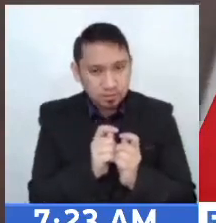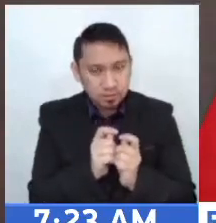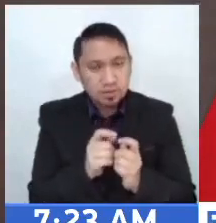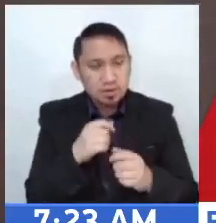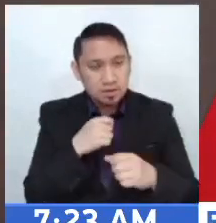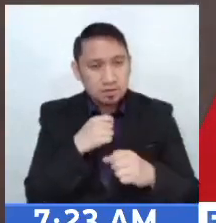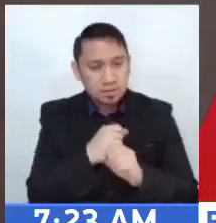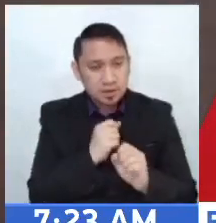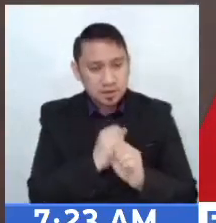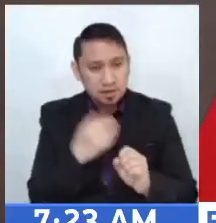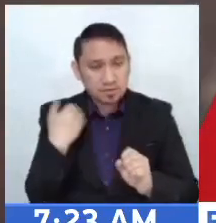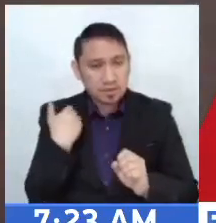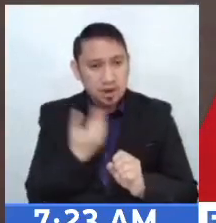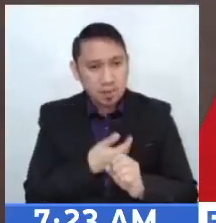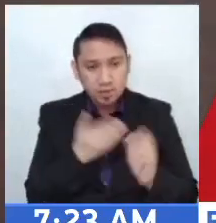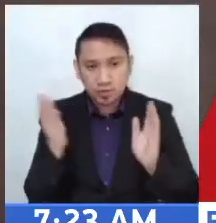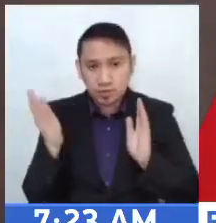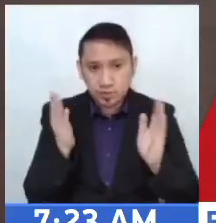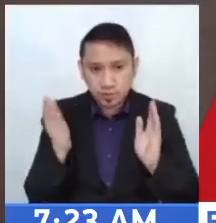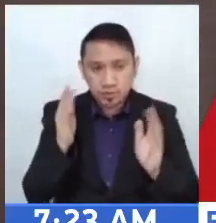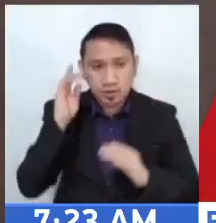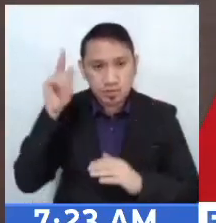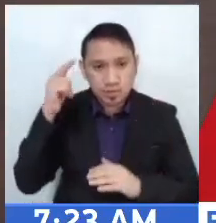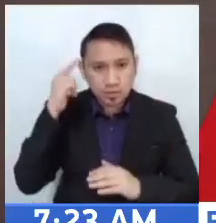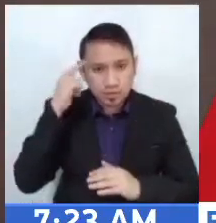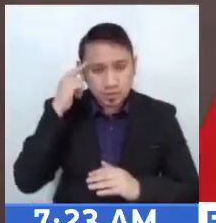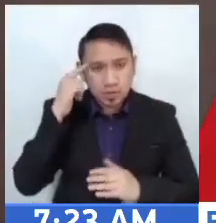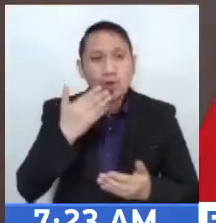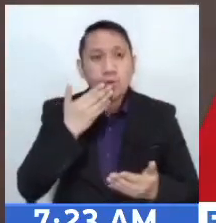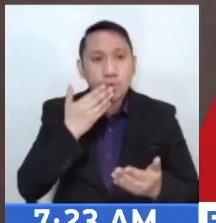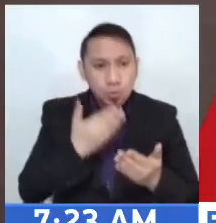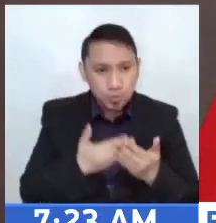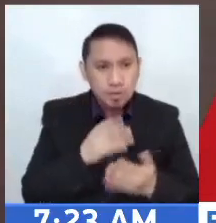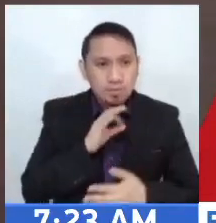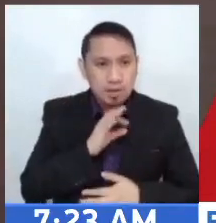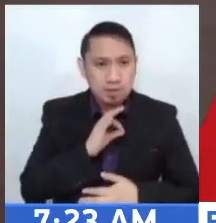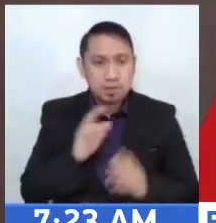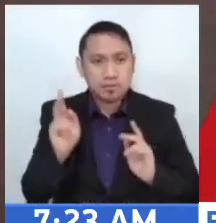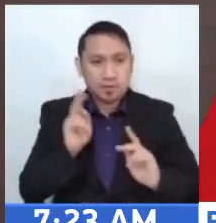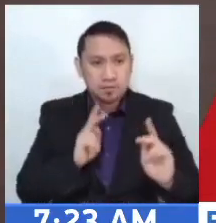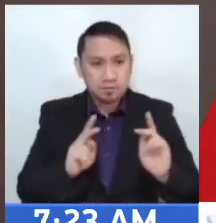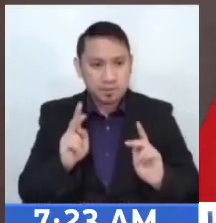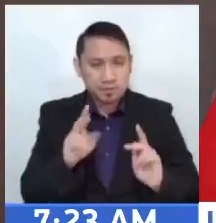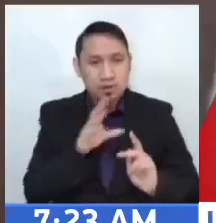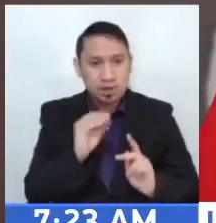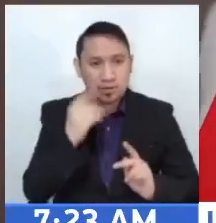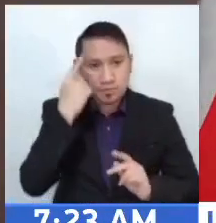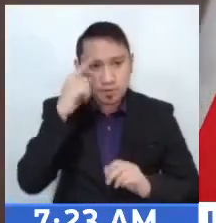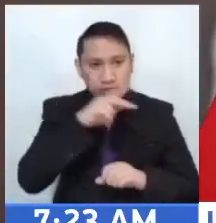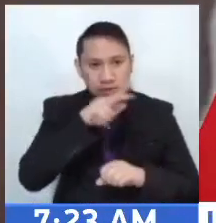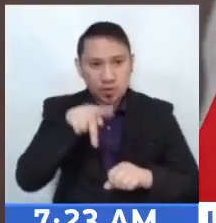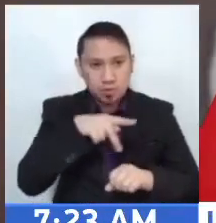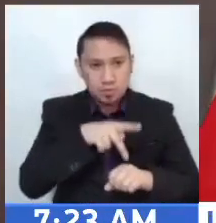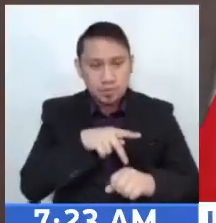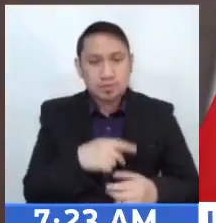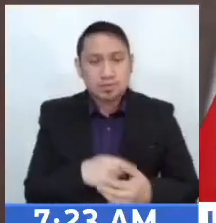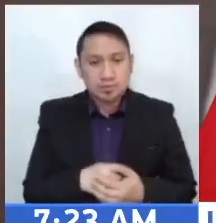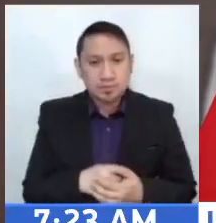of government a good one for our people and our country. The need is